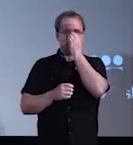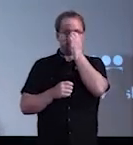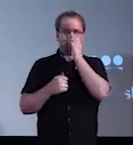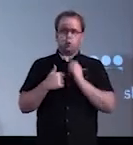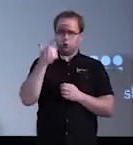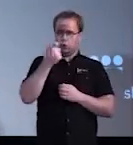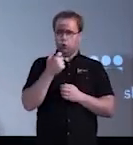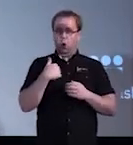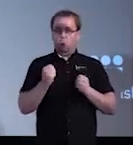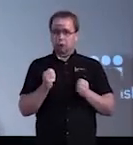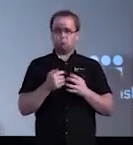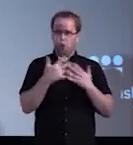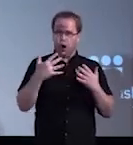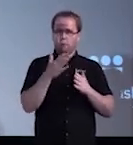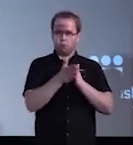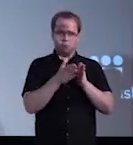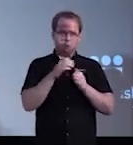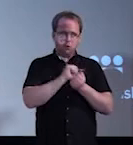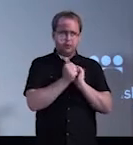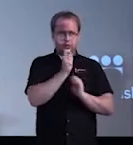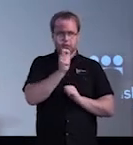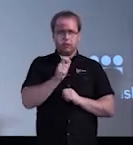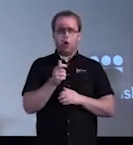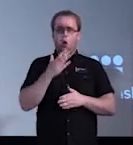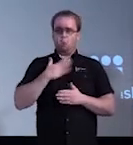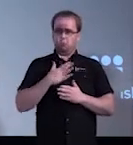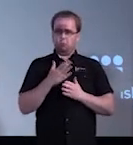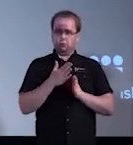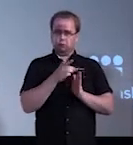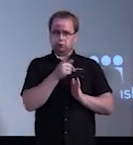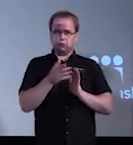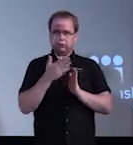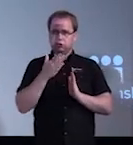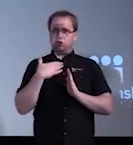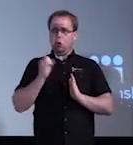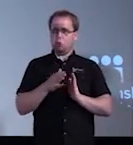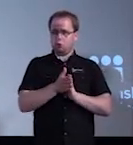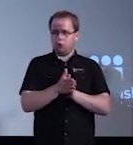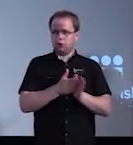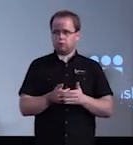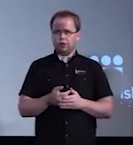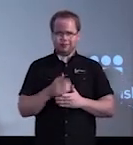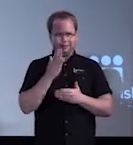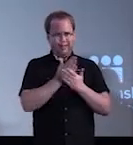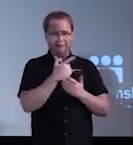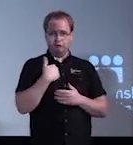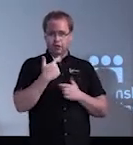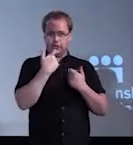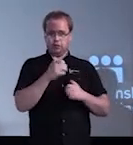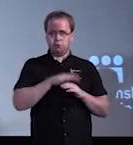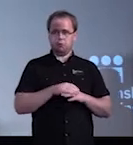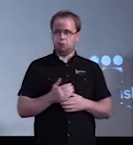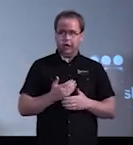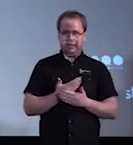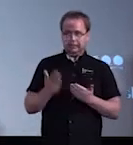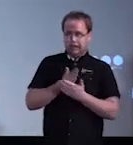att ta ansvar. Och tycker om tuffa och hårda utmaningar. Men jag förstår att ni tycker om det, men är det säkert att vi litar på att ni... Nej, det är inte